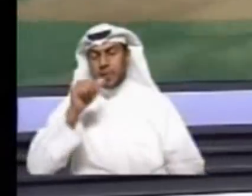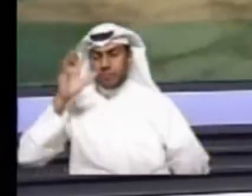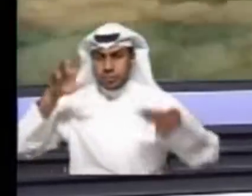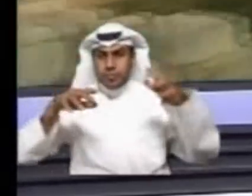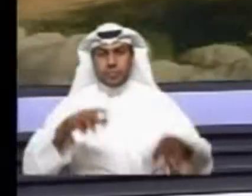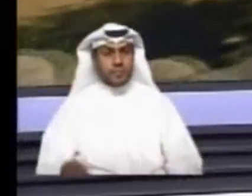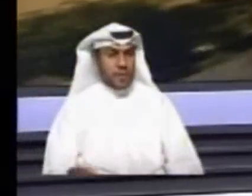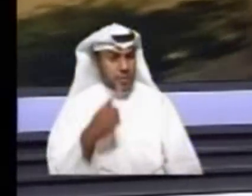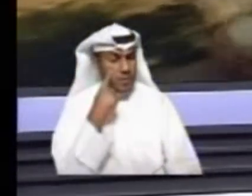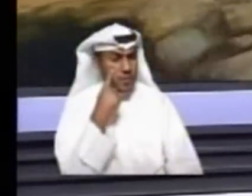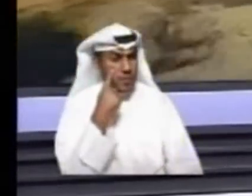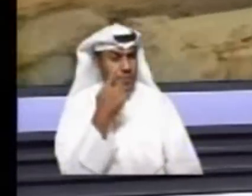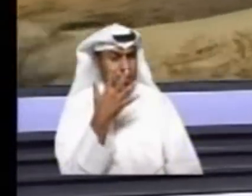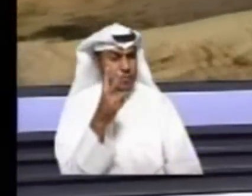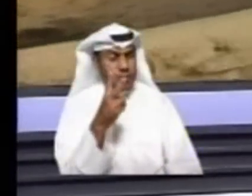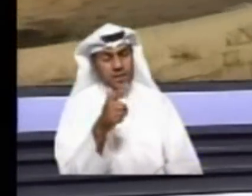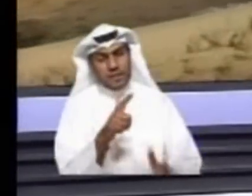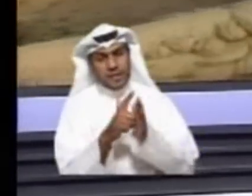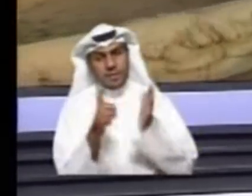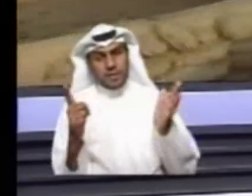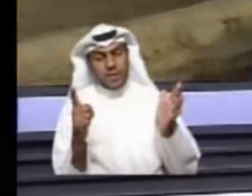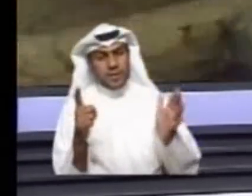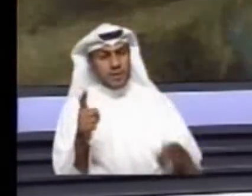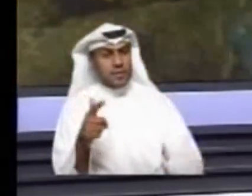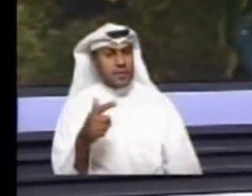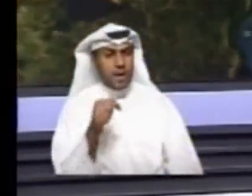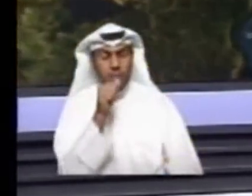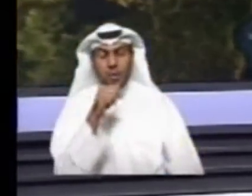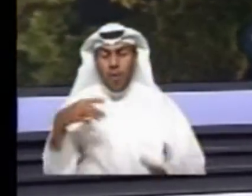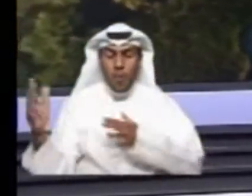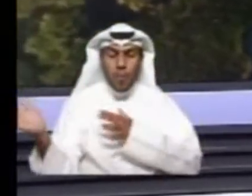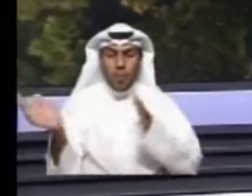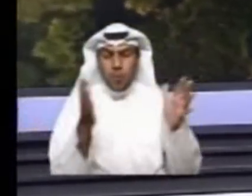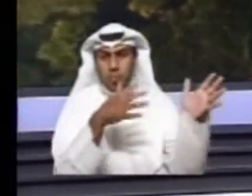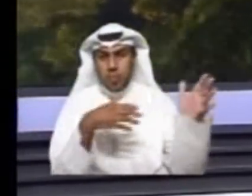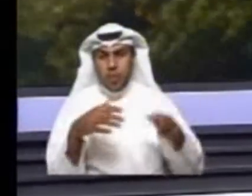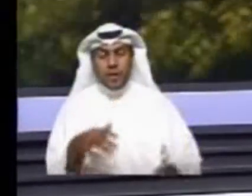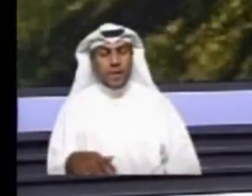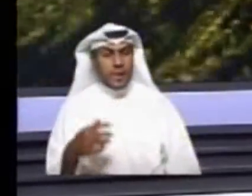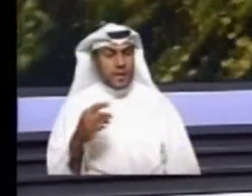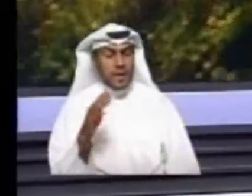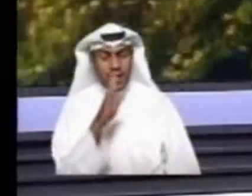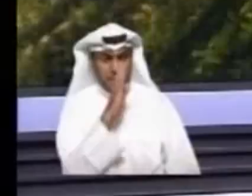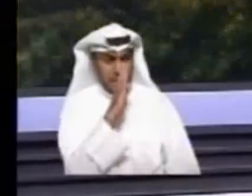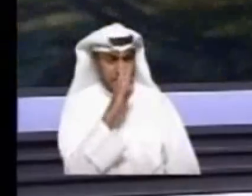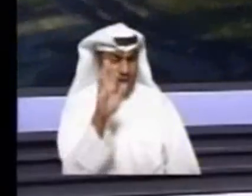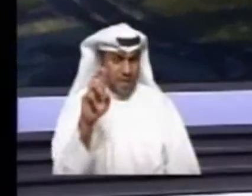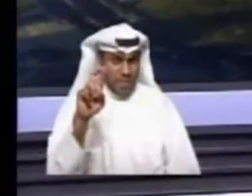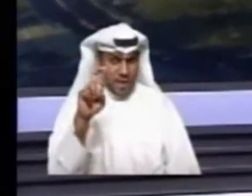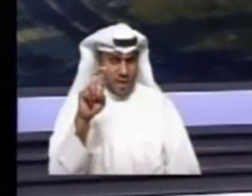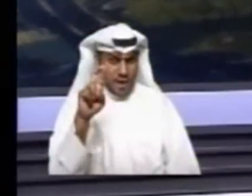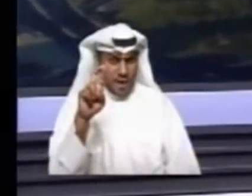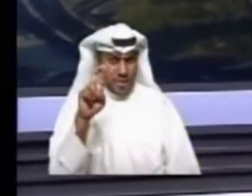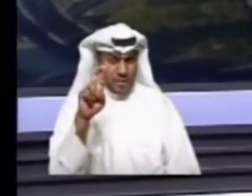25 والصغرى 17 درجه مئويه يستمر معانا نشاط الهواء الجنوبي الشرقي في يوم الاحد عفوا